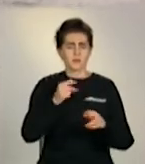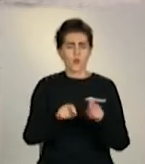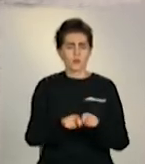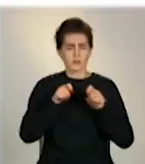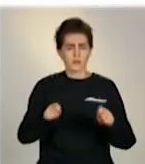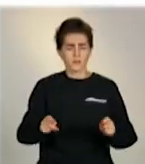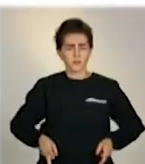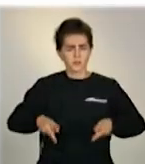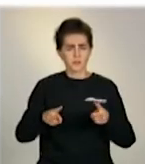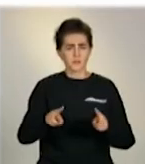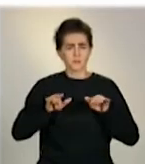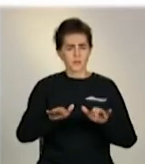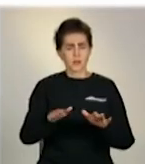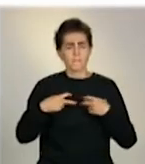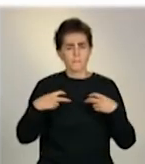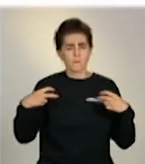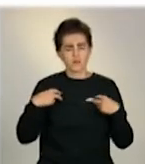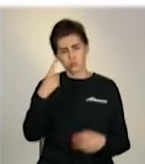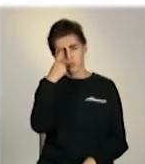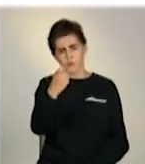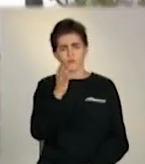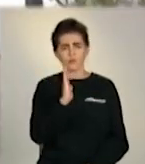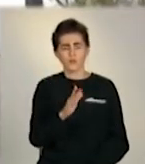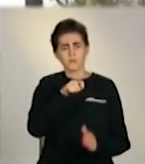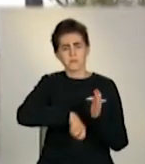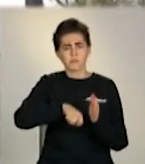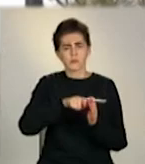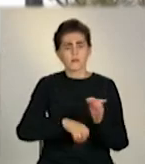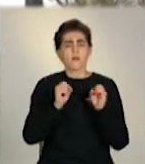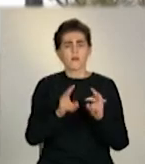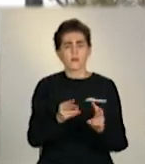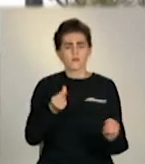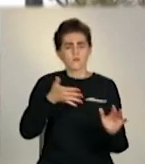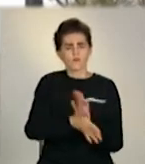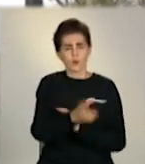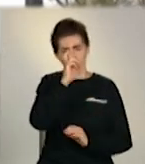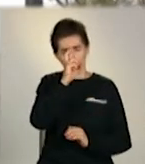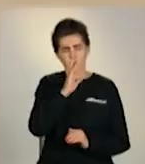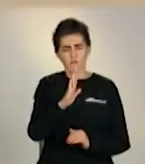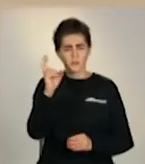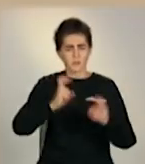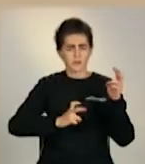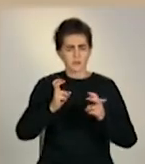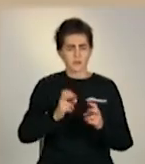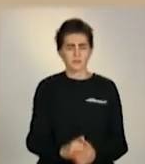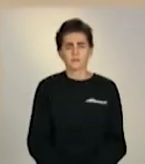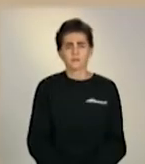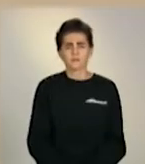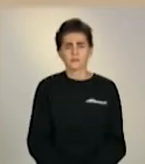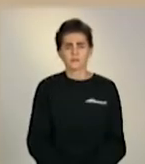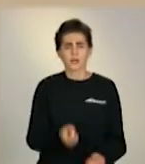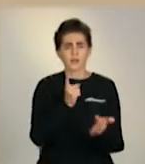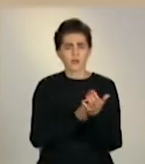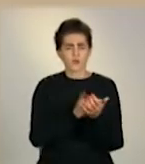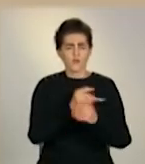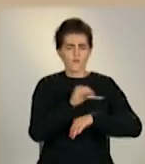провадження. Сьогодні ж прокуратура повідомила, що перевірить, як витрачаються кошти на підприємстві. За вказаним фактом з підстав